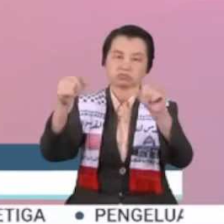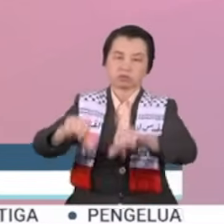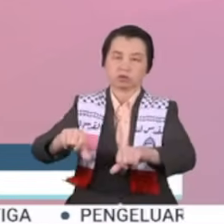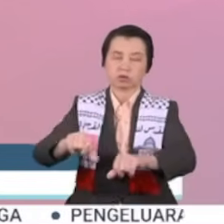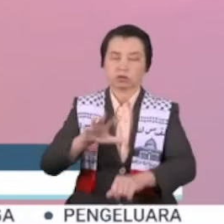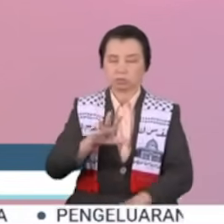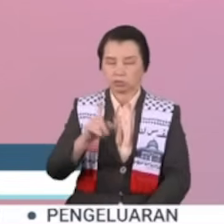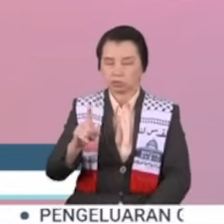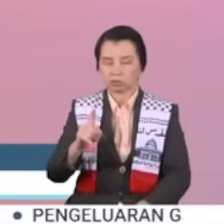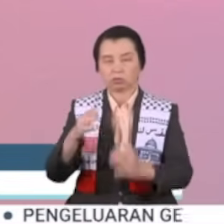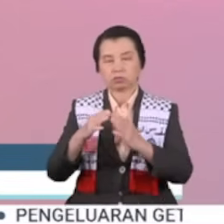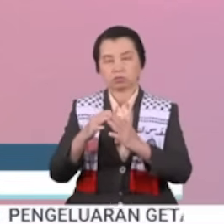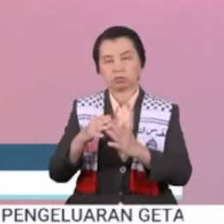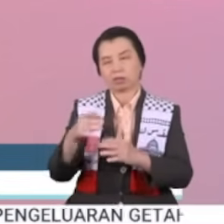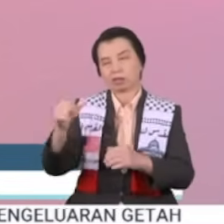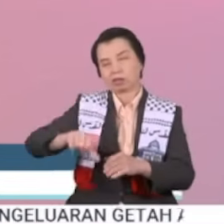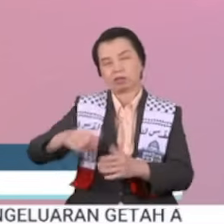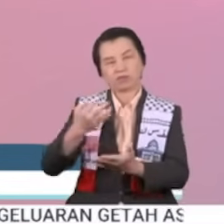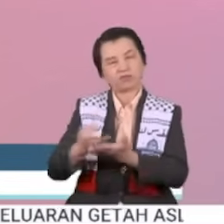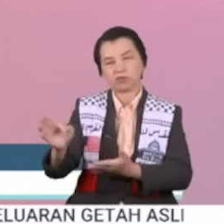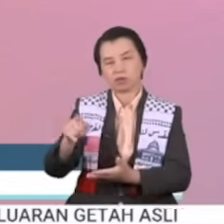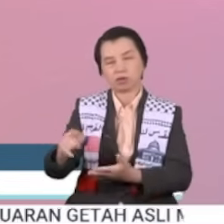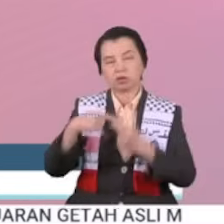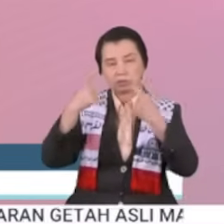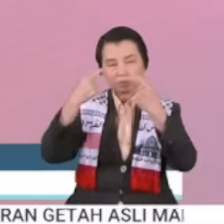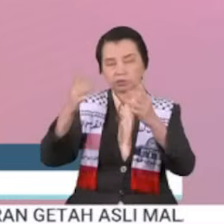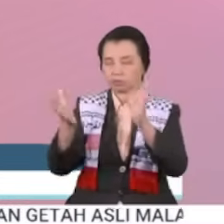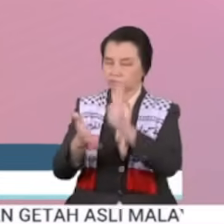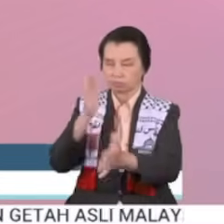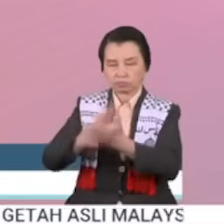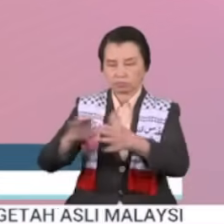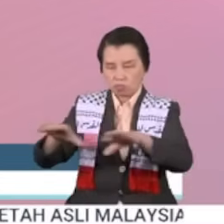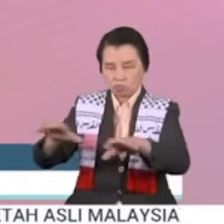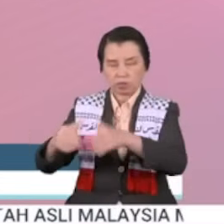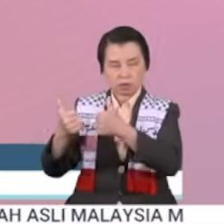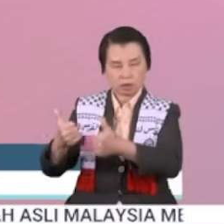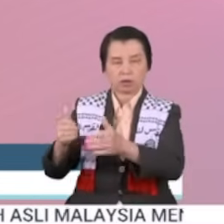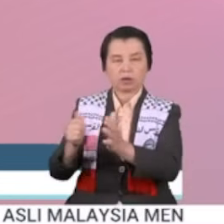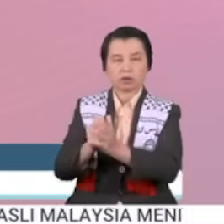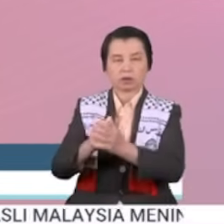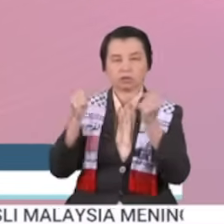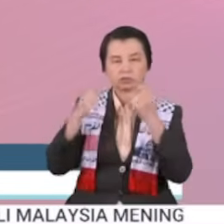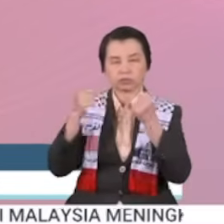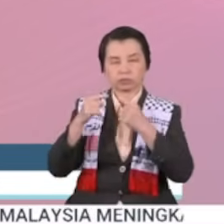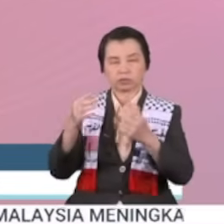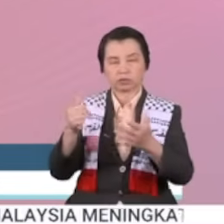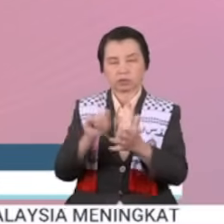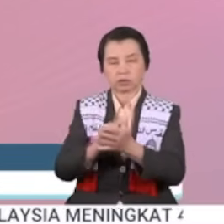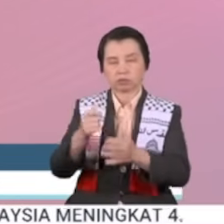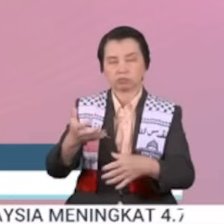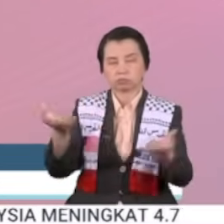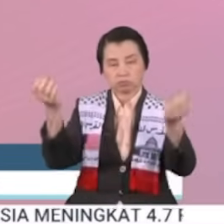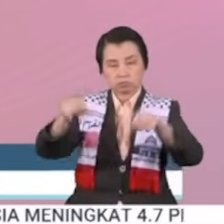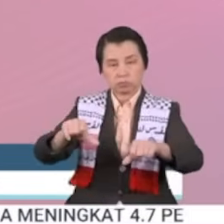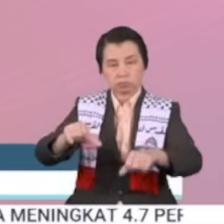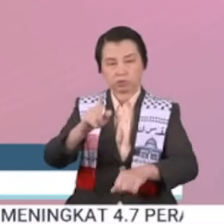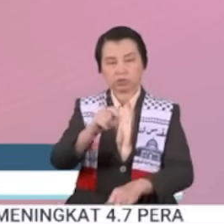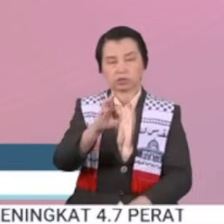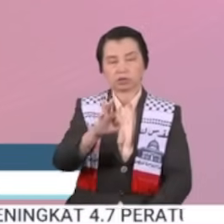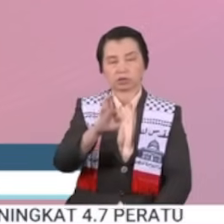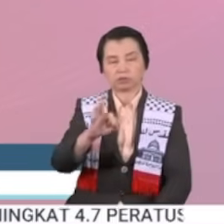51 projek Perumahan sakit di negeri itu berjaya diselesaikan pasukan petugas khas Perumahan swasta sakit dan terbengkalai